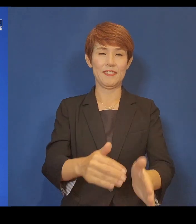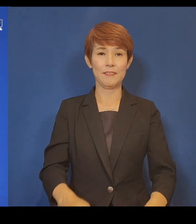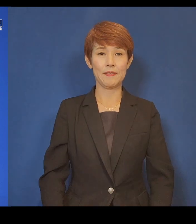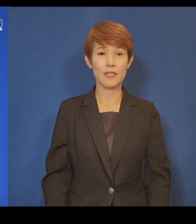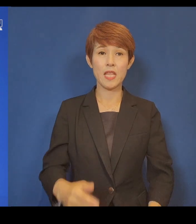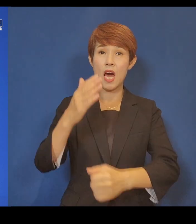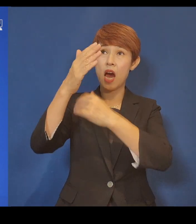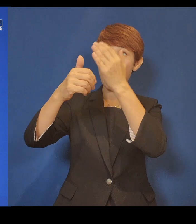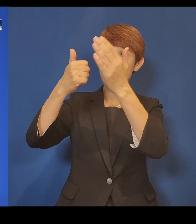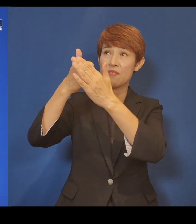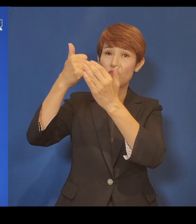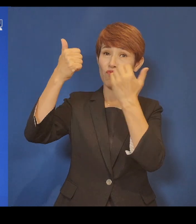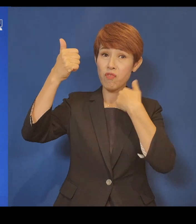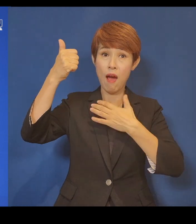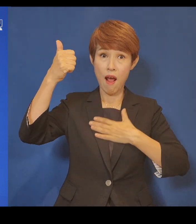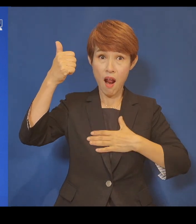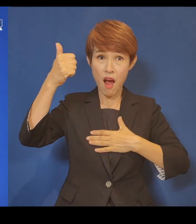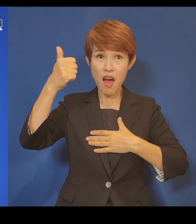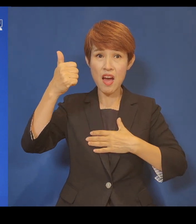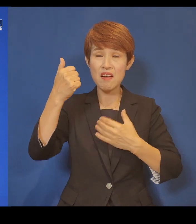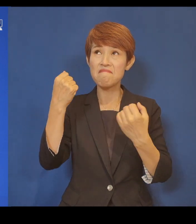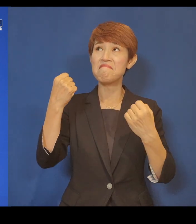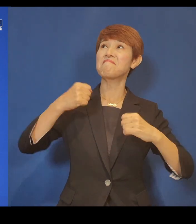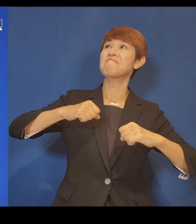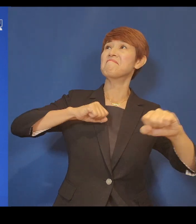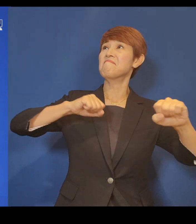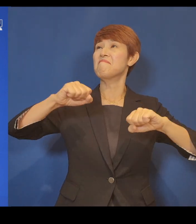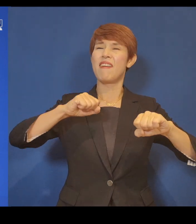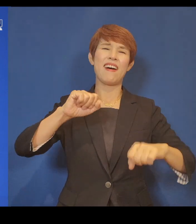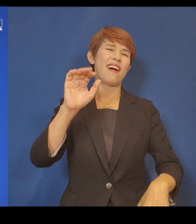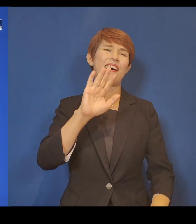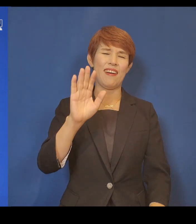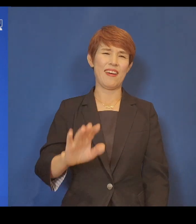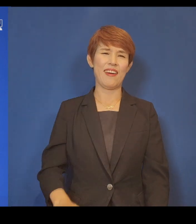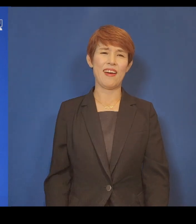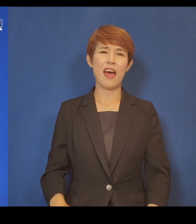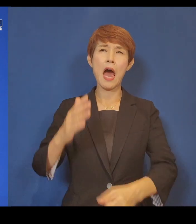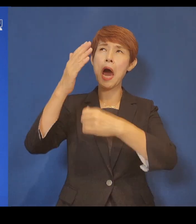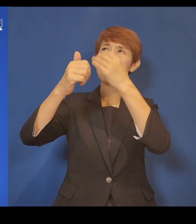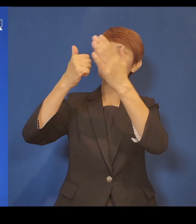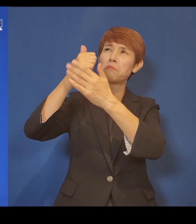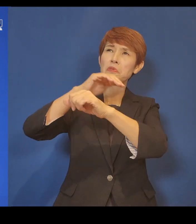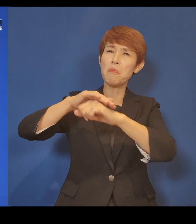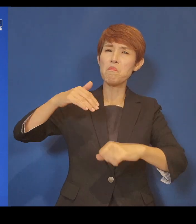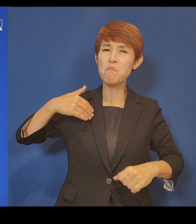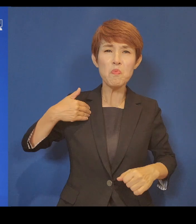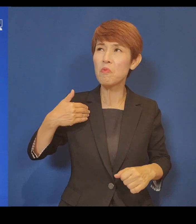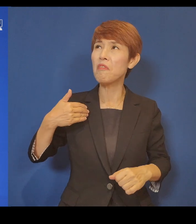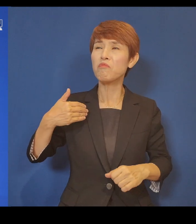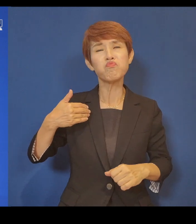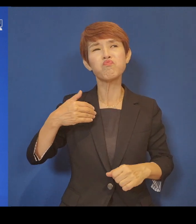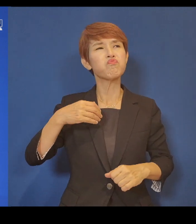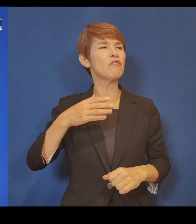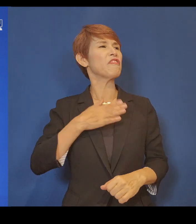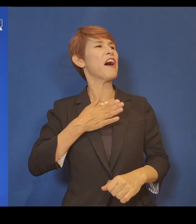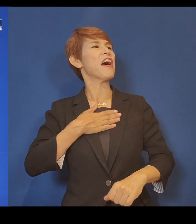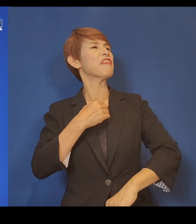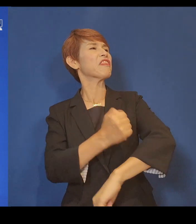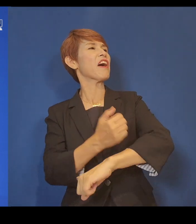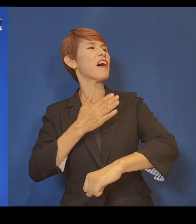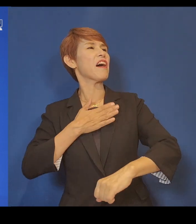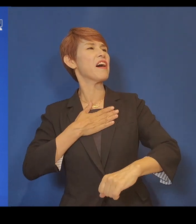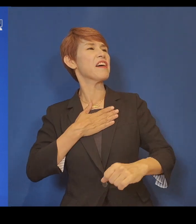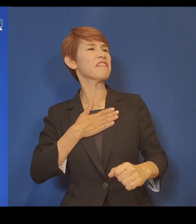하나님을 알면 그 앞에 힘쓰지 않을 텐데, 하나님을 몰라서 자꾸 헛님쓰고 내가 했다